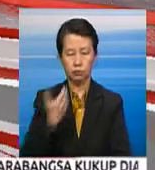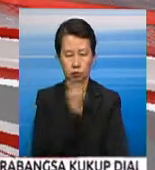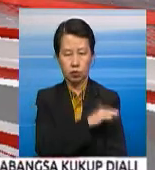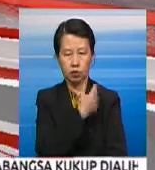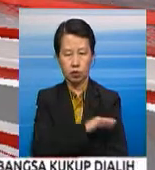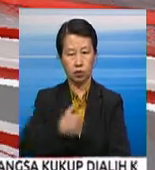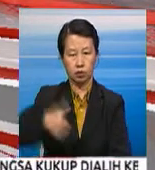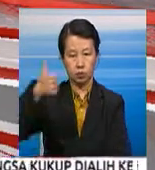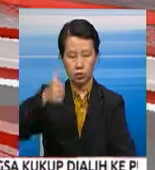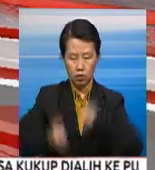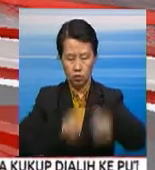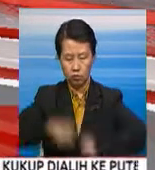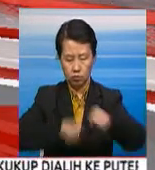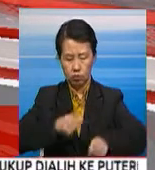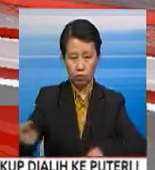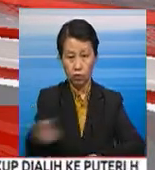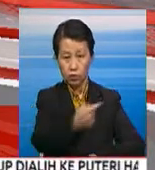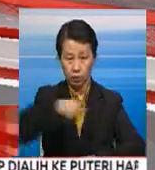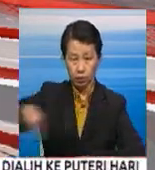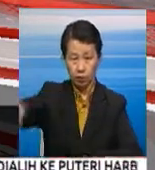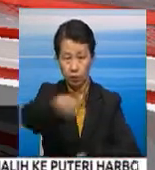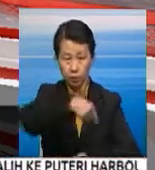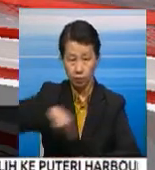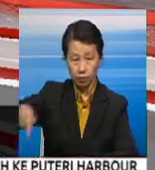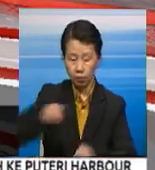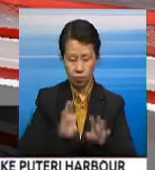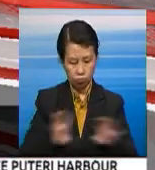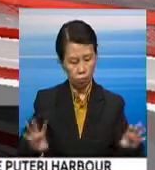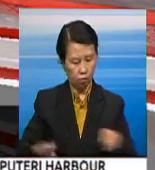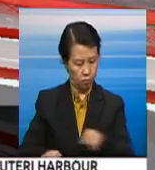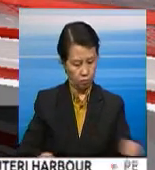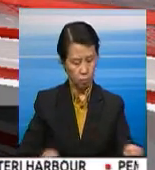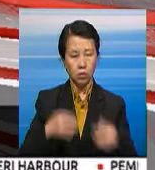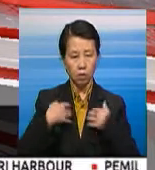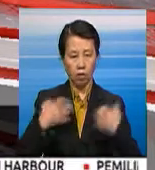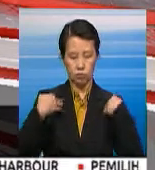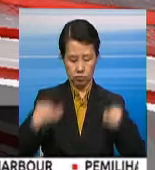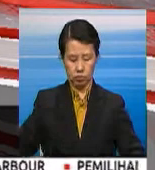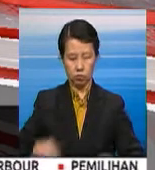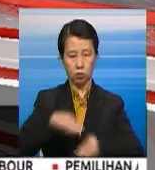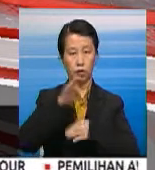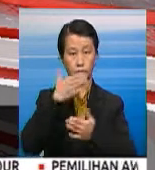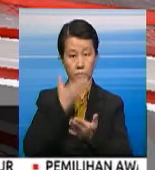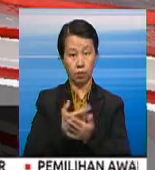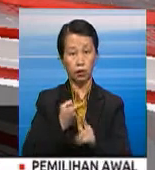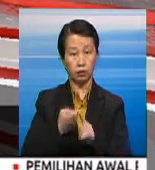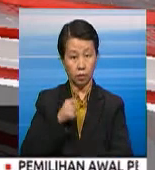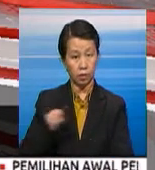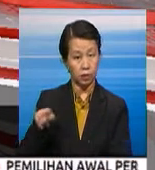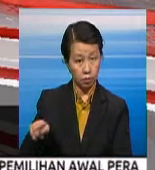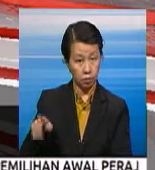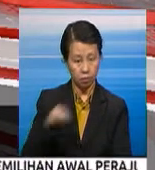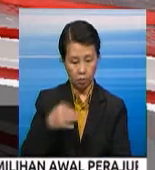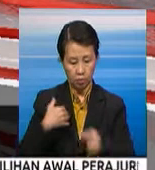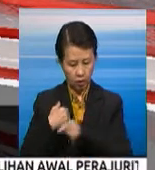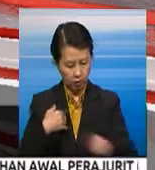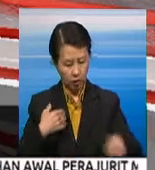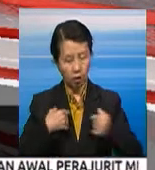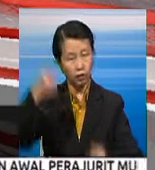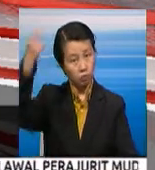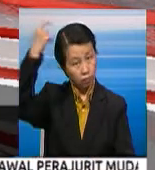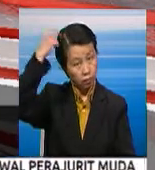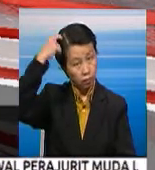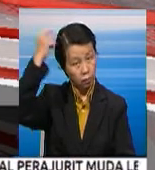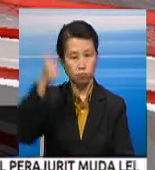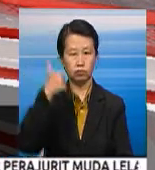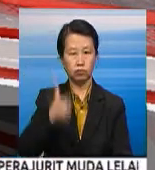juara dunia Kirin itu mengakui barisan pelumba muda ini memiliki pakej fizikal yang lebih baik daripadanya serta memiliki mentaliti